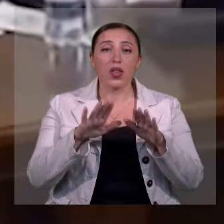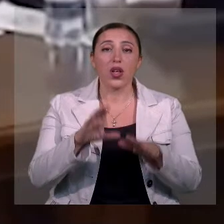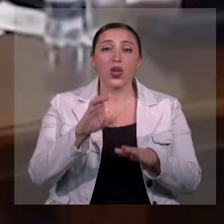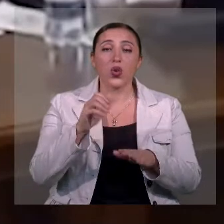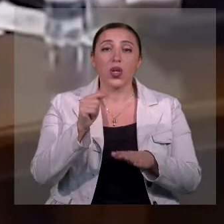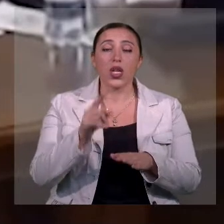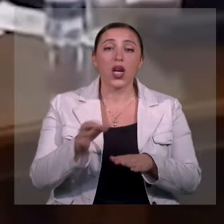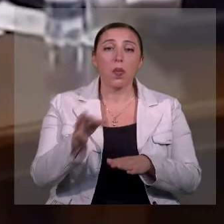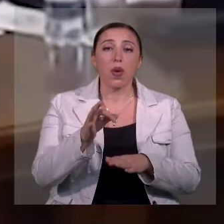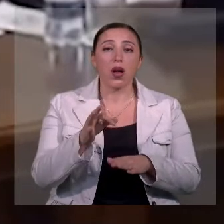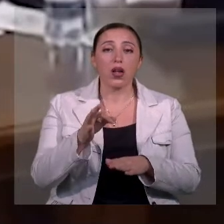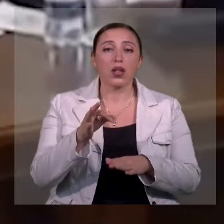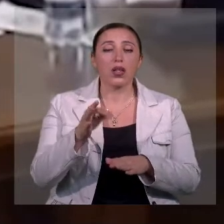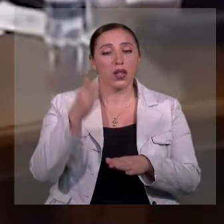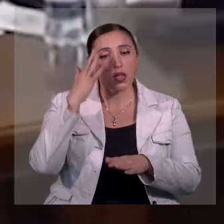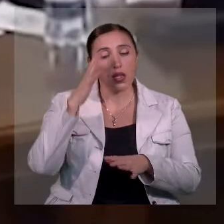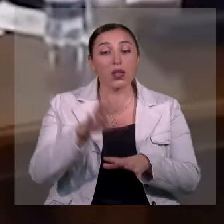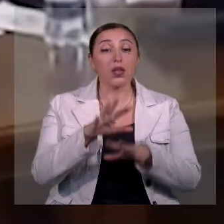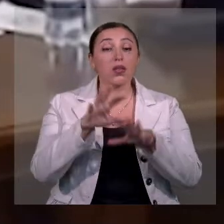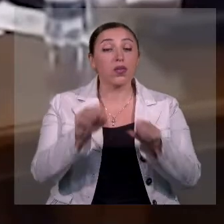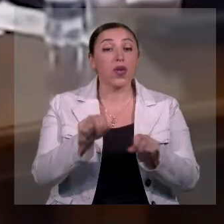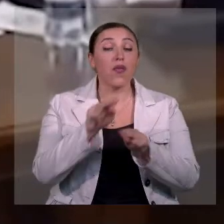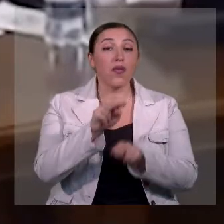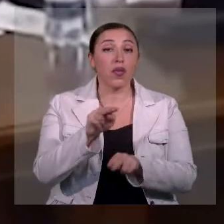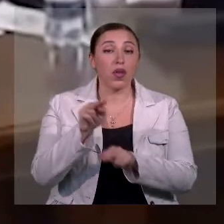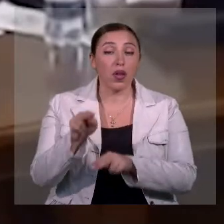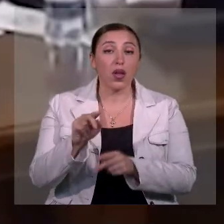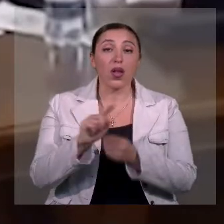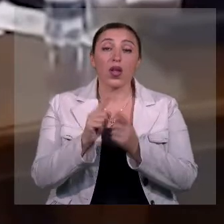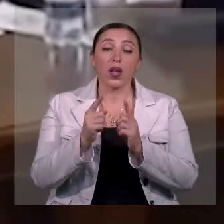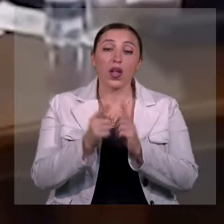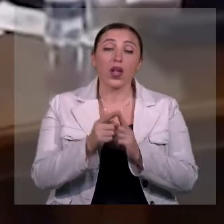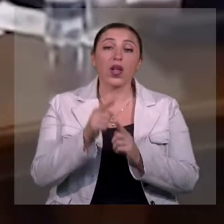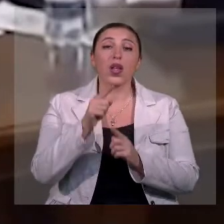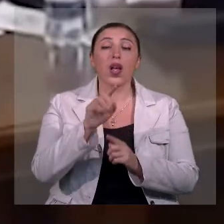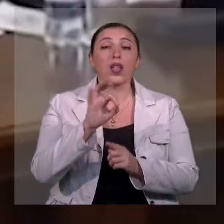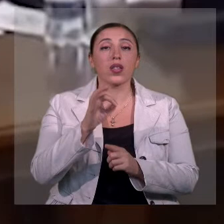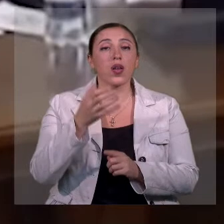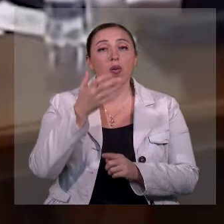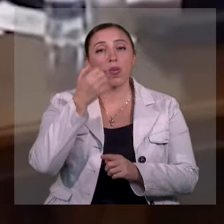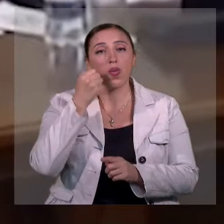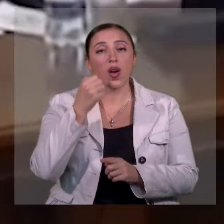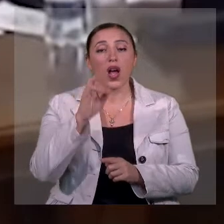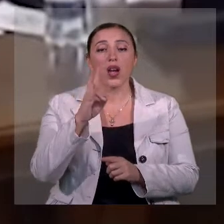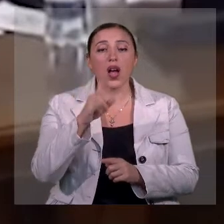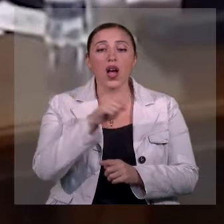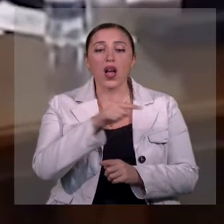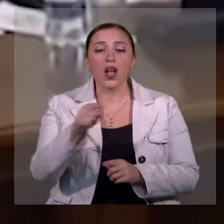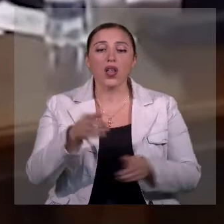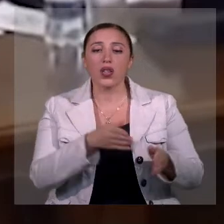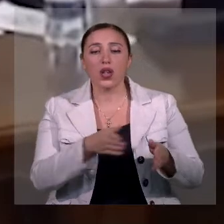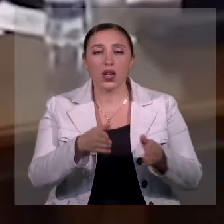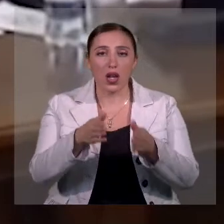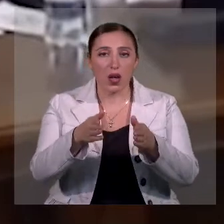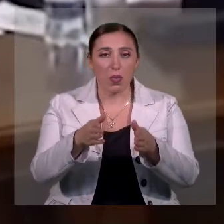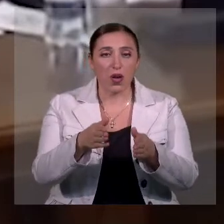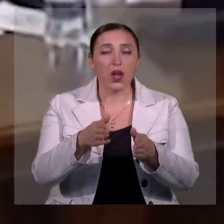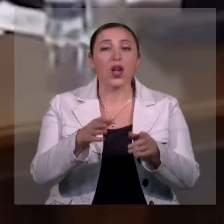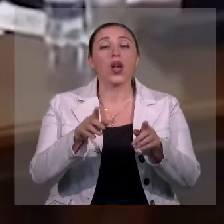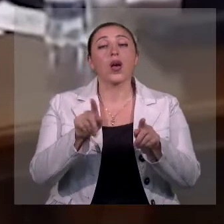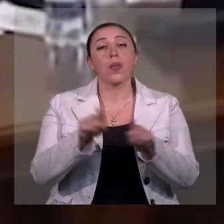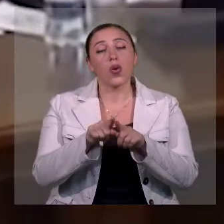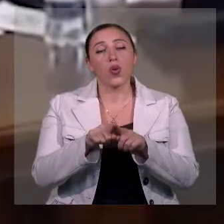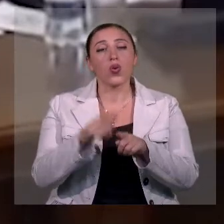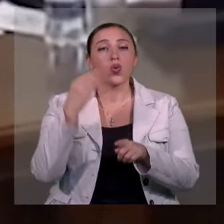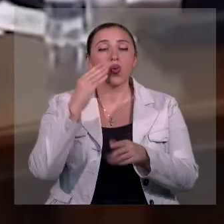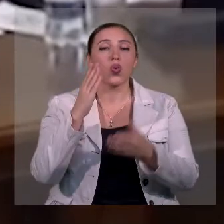նկատմամբ վերահսկողություն հաստատելու նպատակով, ինչը թույլ կտա կապ հաստատել Նախիջևանի ինքնավար մարզի իսկ այնտեղով Թուրքիայի